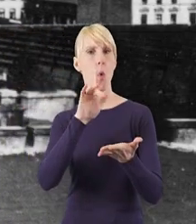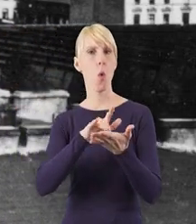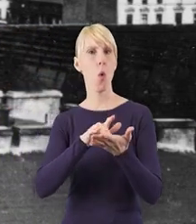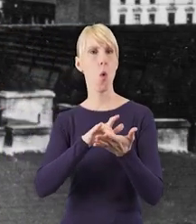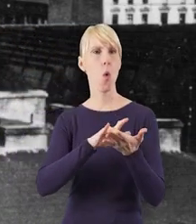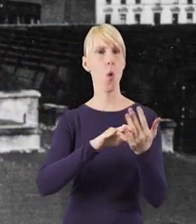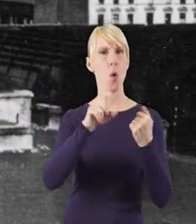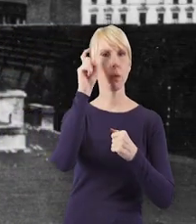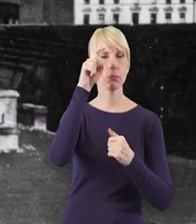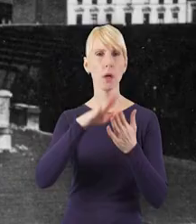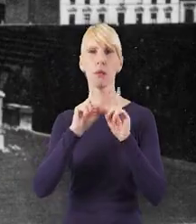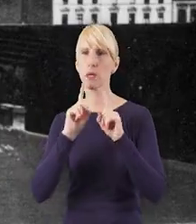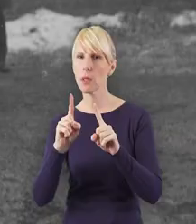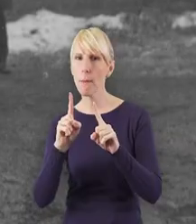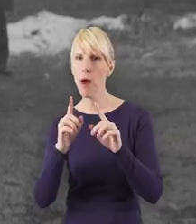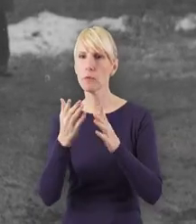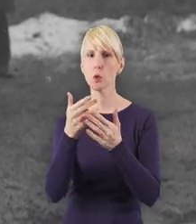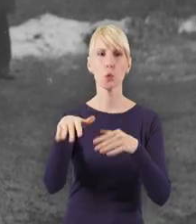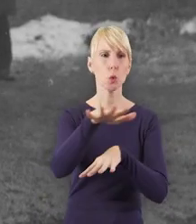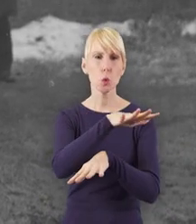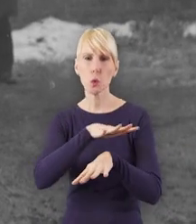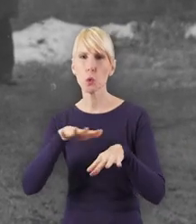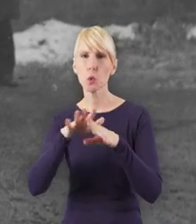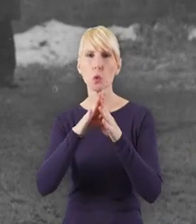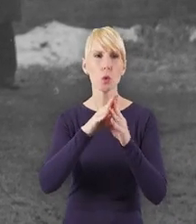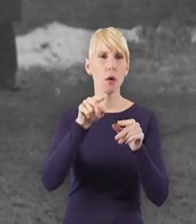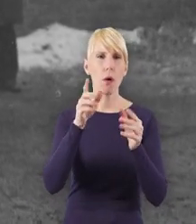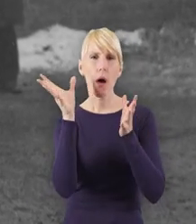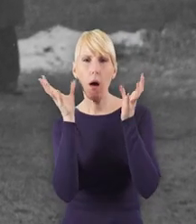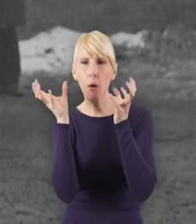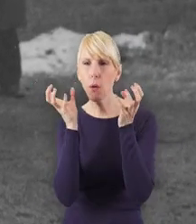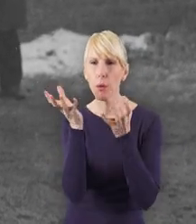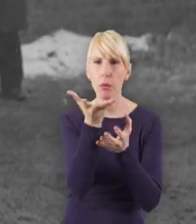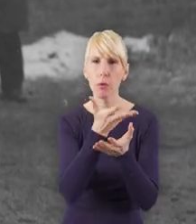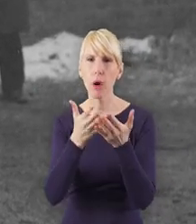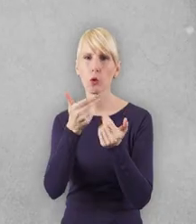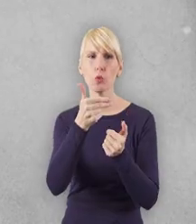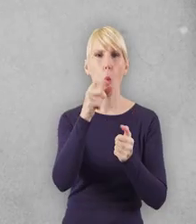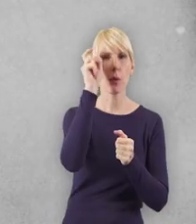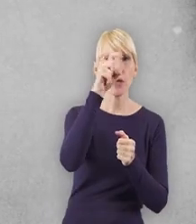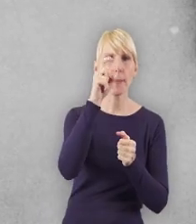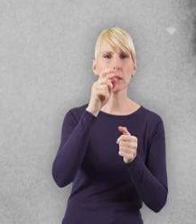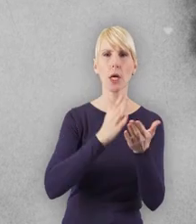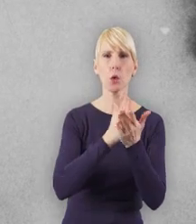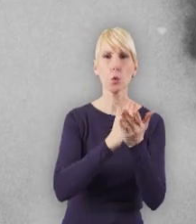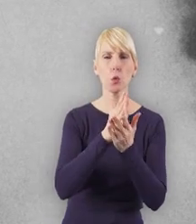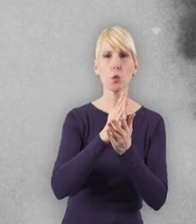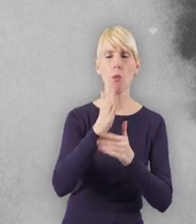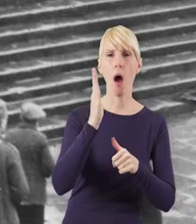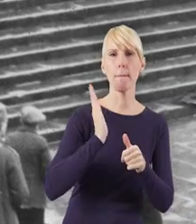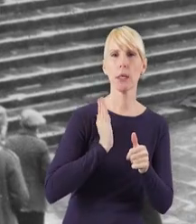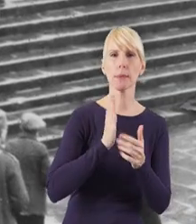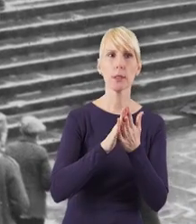Niemcy oraz konfidenci, których sprawną siatkę zorganizowała na terytorium Polski niemiecka Służba Bezpieczeństwa. Na podstawie